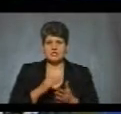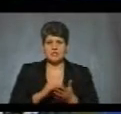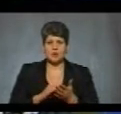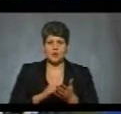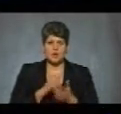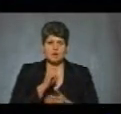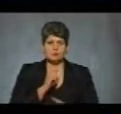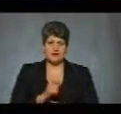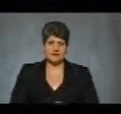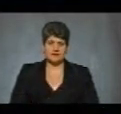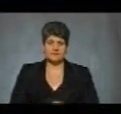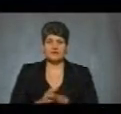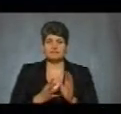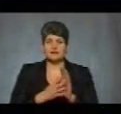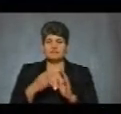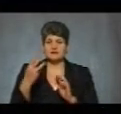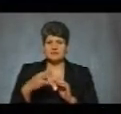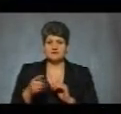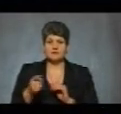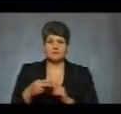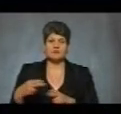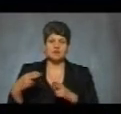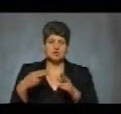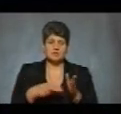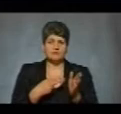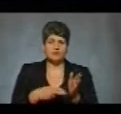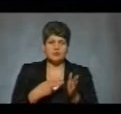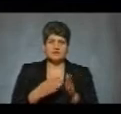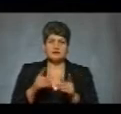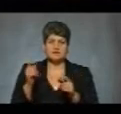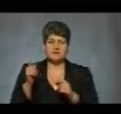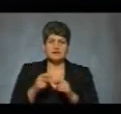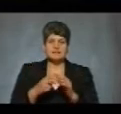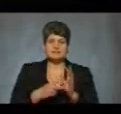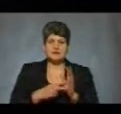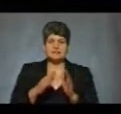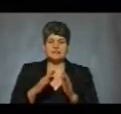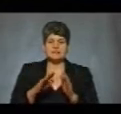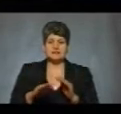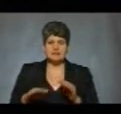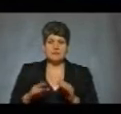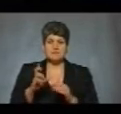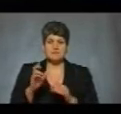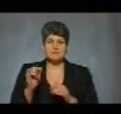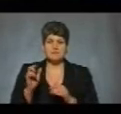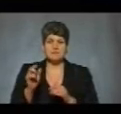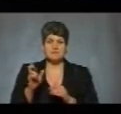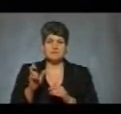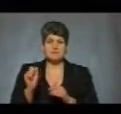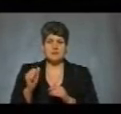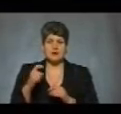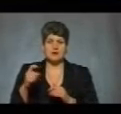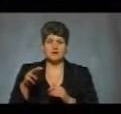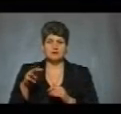кореспонденти. 9:30 до Тернополя прибуває потяг, яким їдуть 17 дітей із села Бахмутське Донецької області. Вони